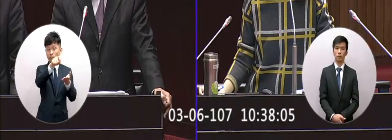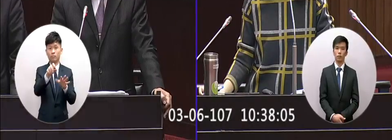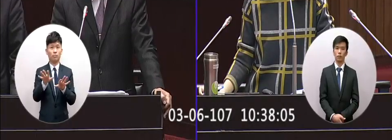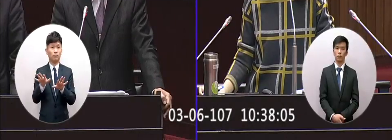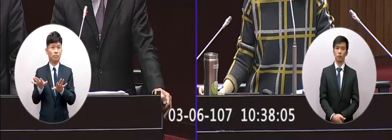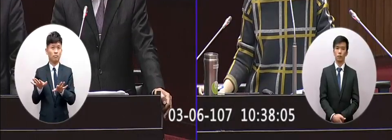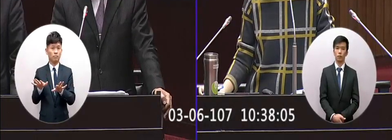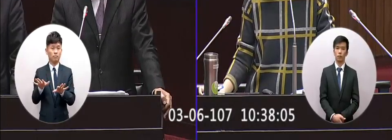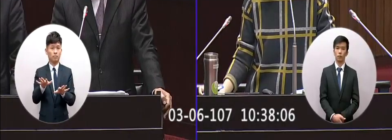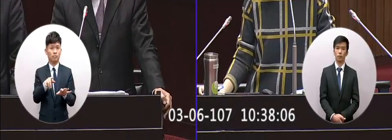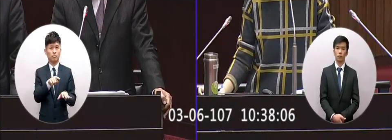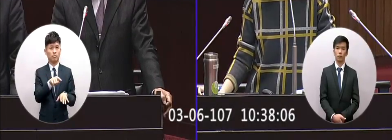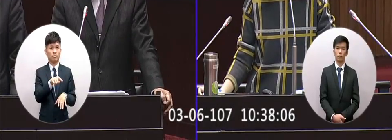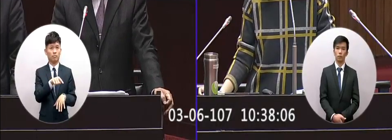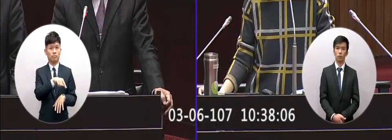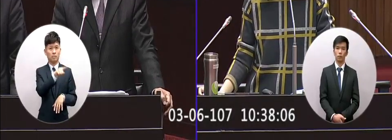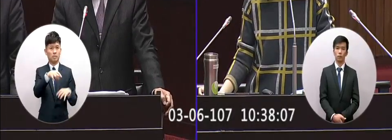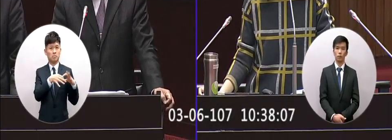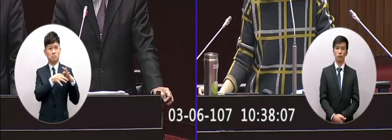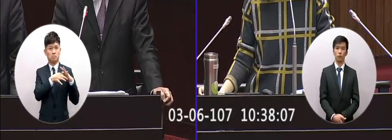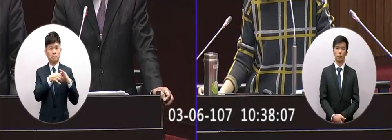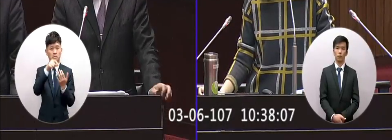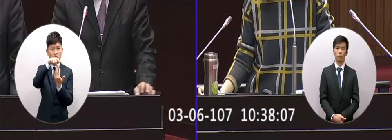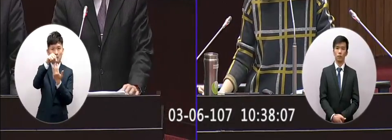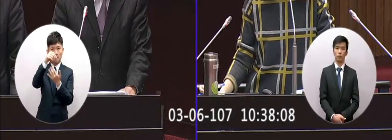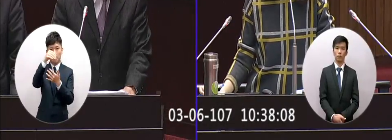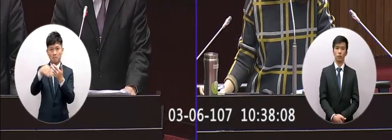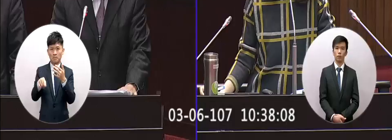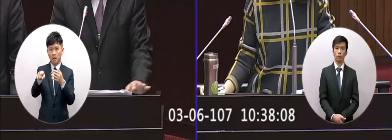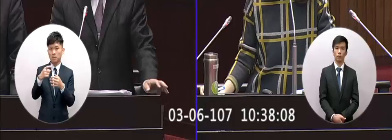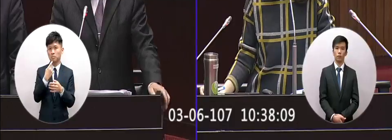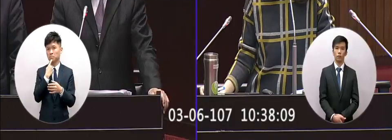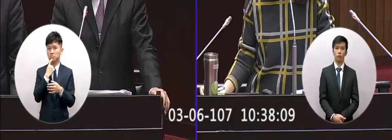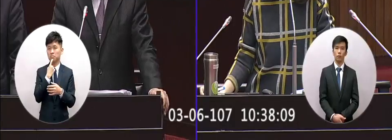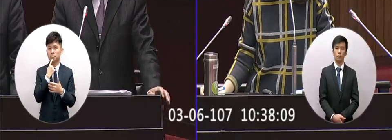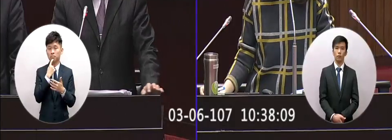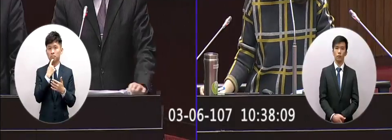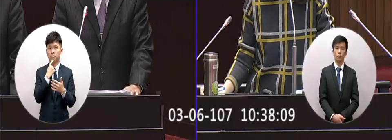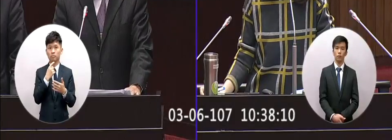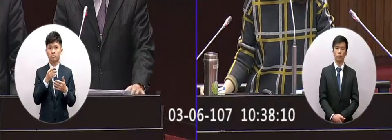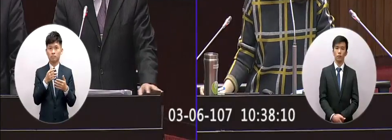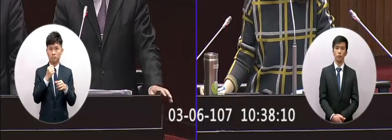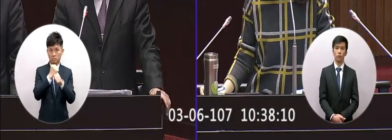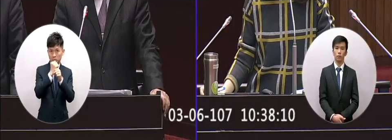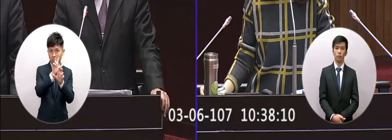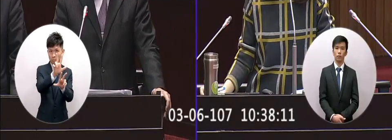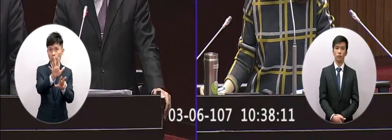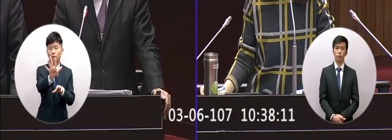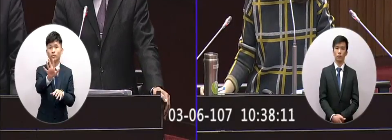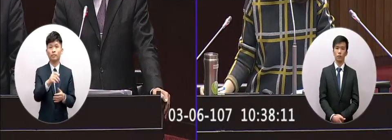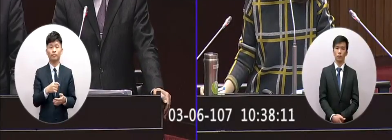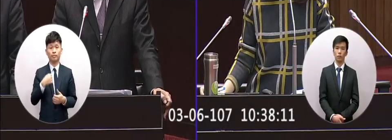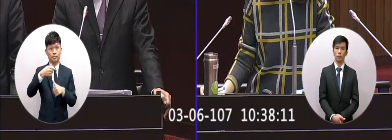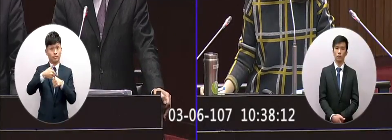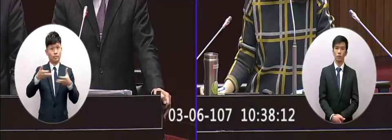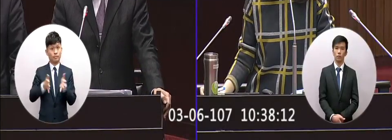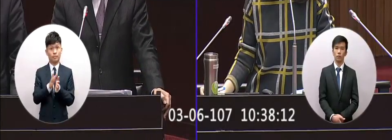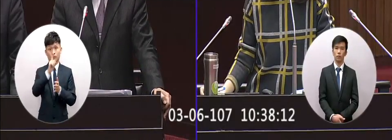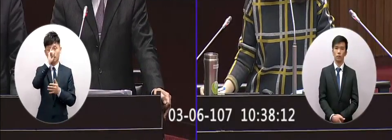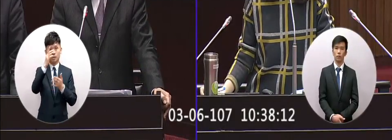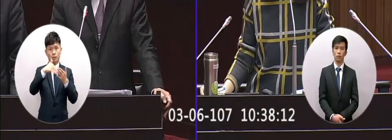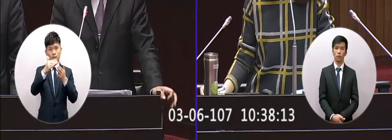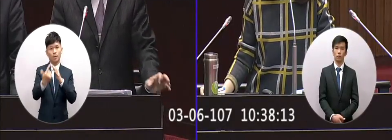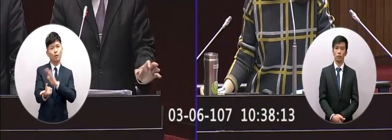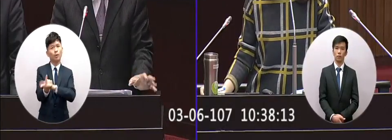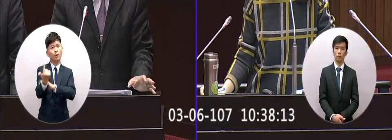目前他们所关注的遴选争议上的一个议点哦。所以因此教育部会在希望学校的